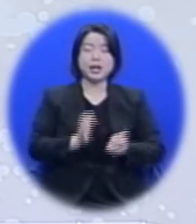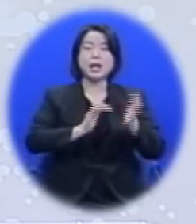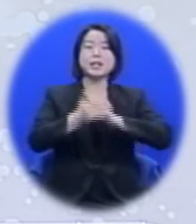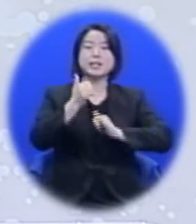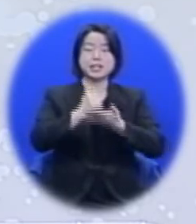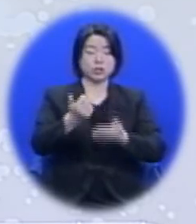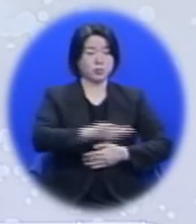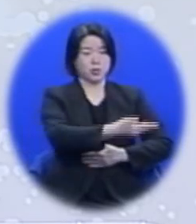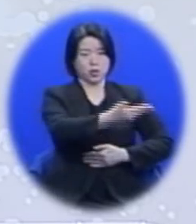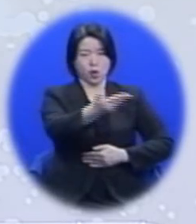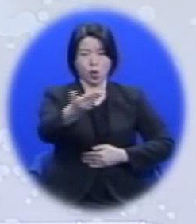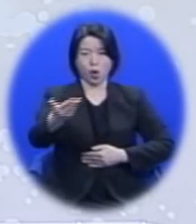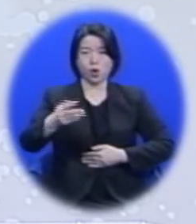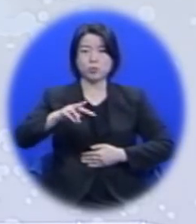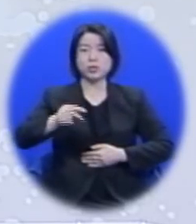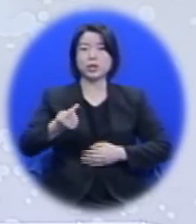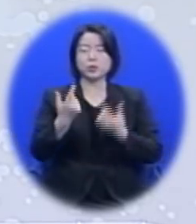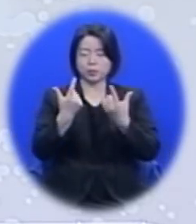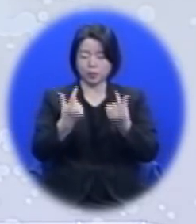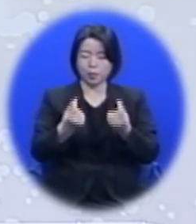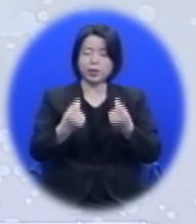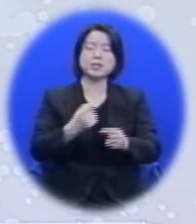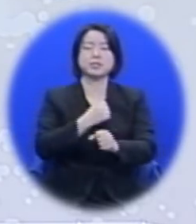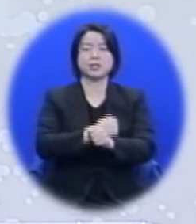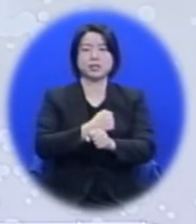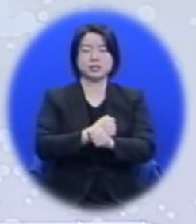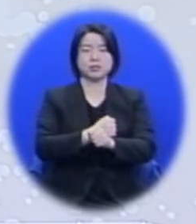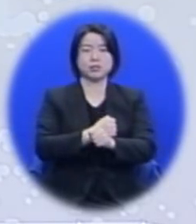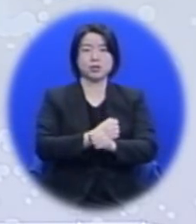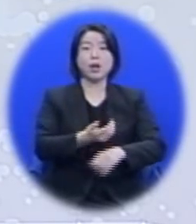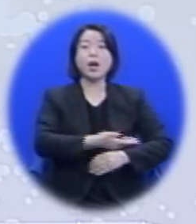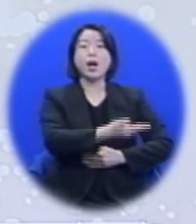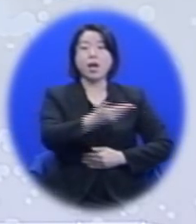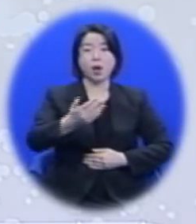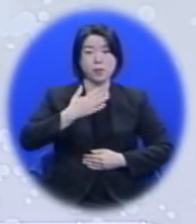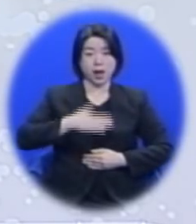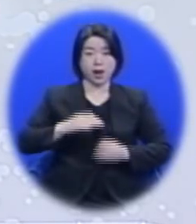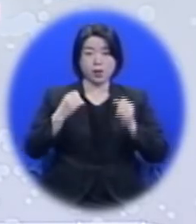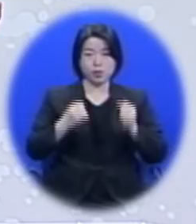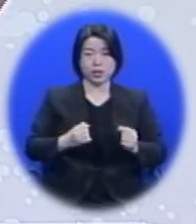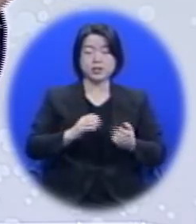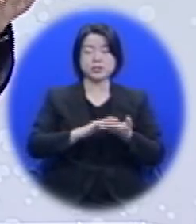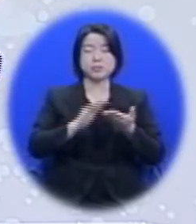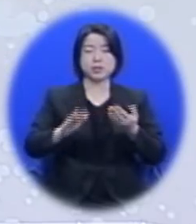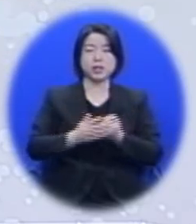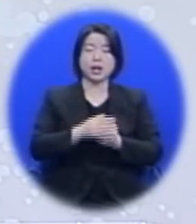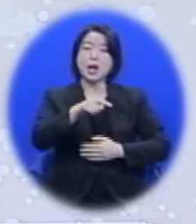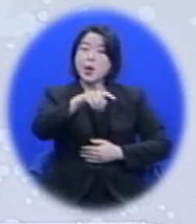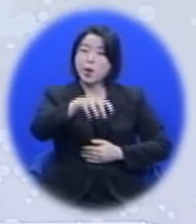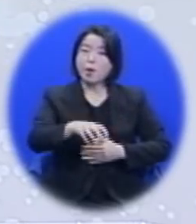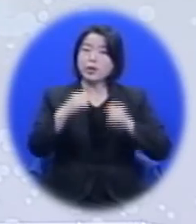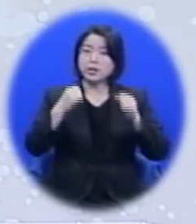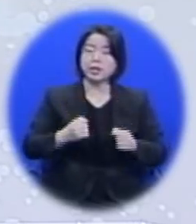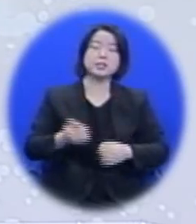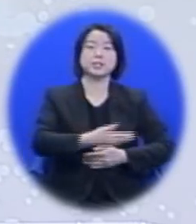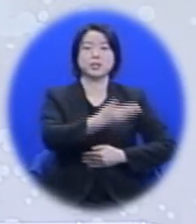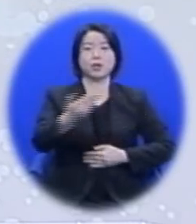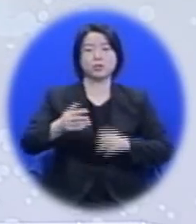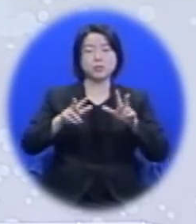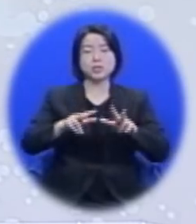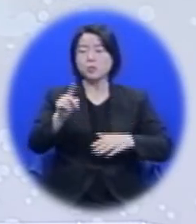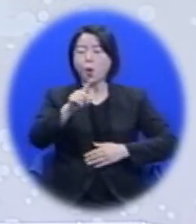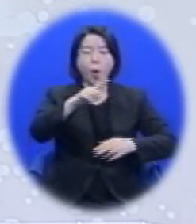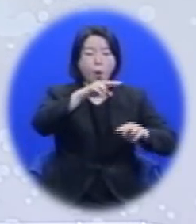예수님은 여러분들에게도 똑같이 하십니다. 여러분들을 알고 계세요. 여기 계신 여러분 지금 어느